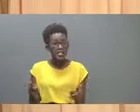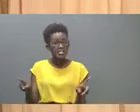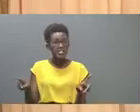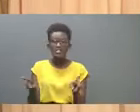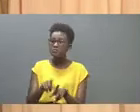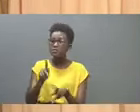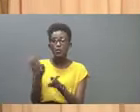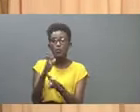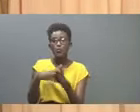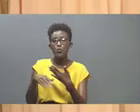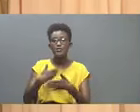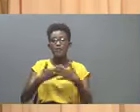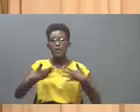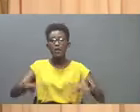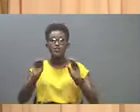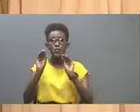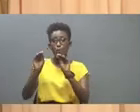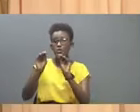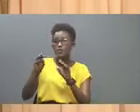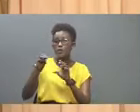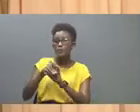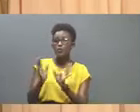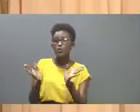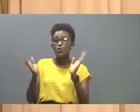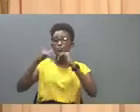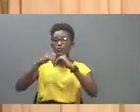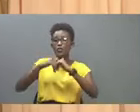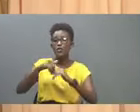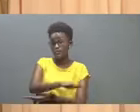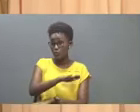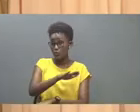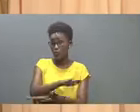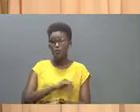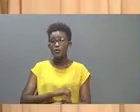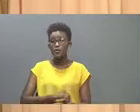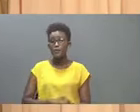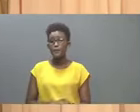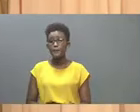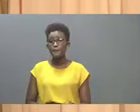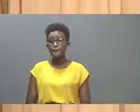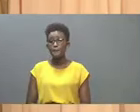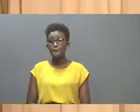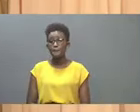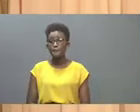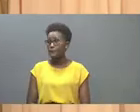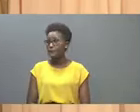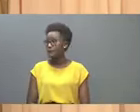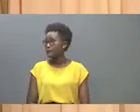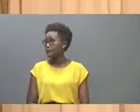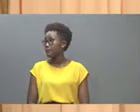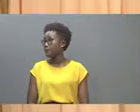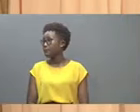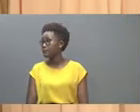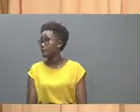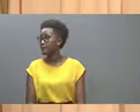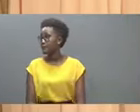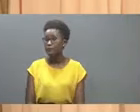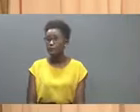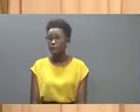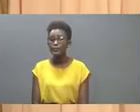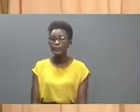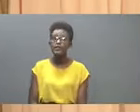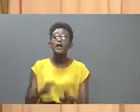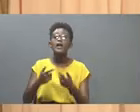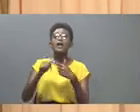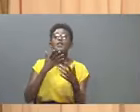nabigishije mu bubyutse. Nous rendons grâce à l'Éternel pour tous les intervenants durant les séminaires, les modérateurs, même les prédicateurs.